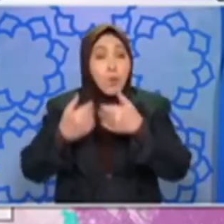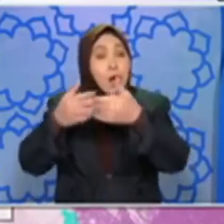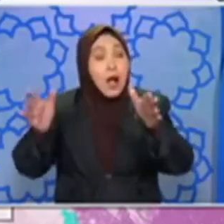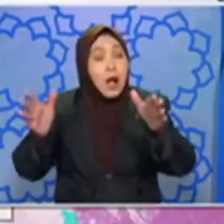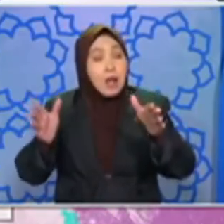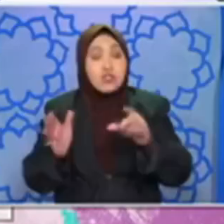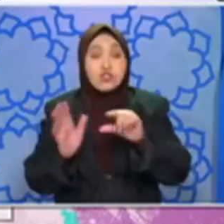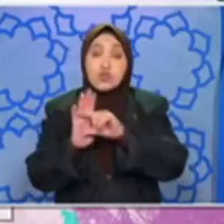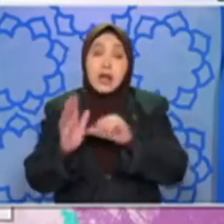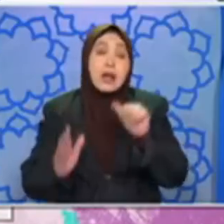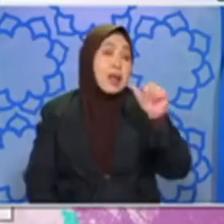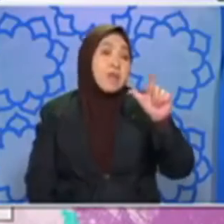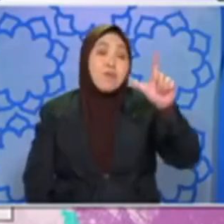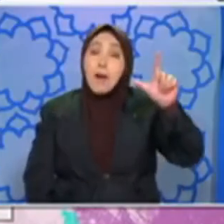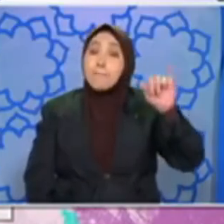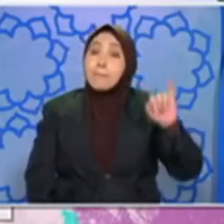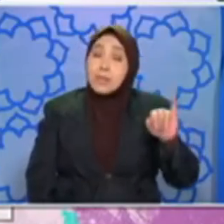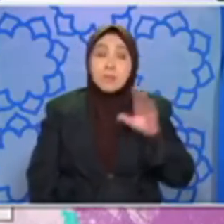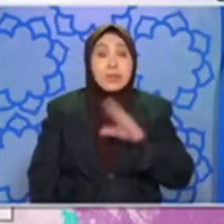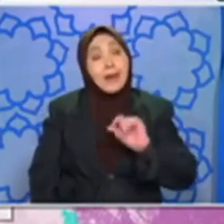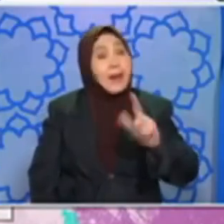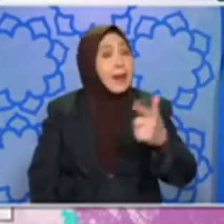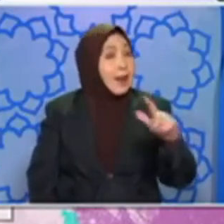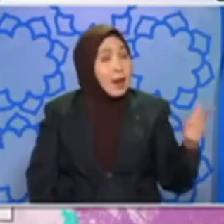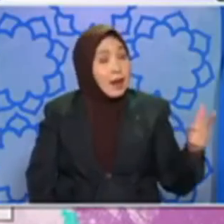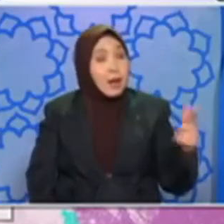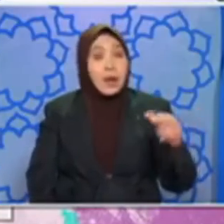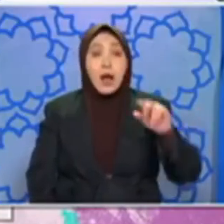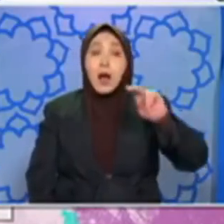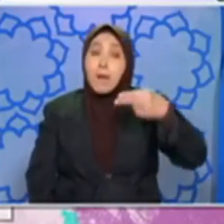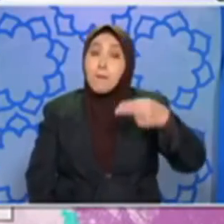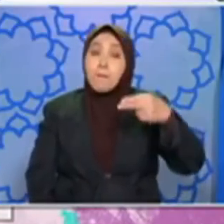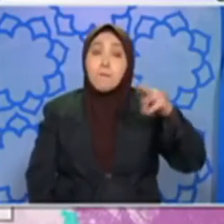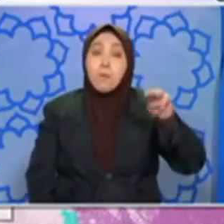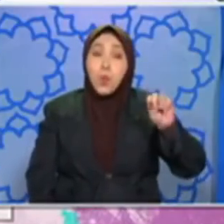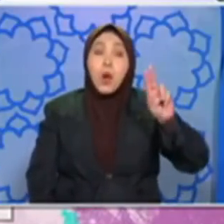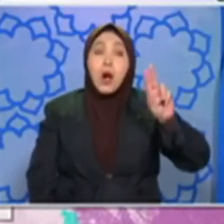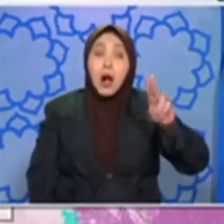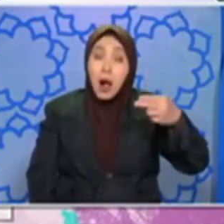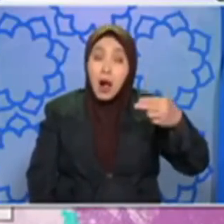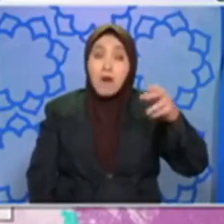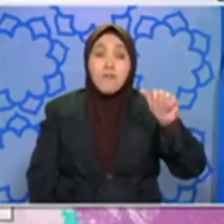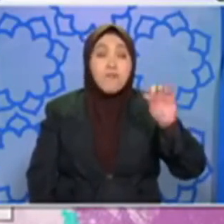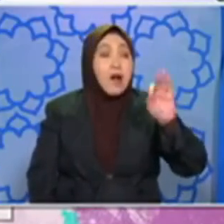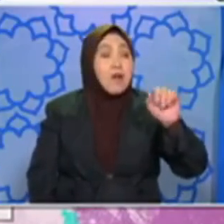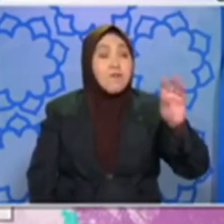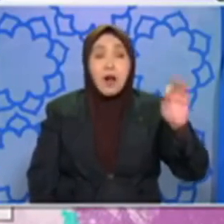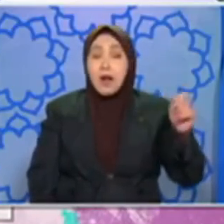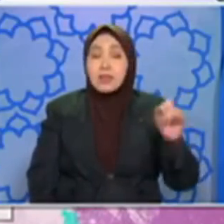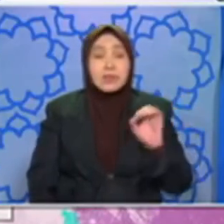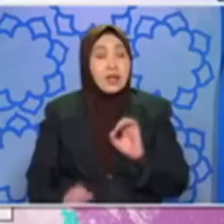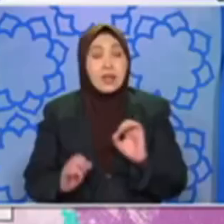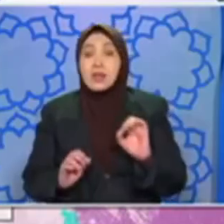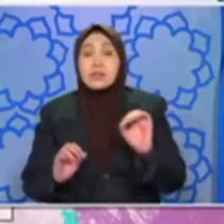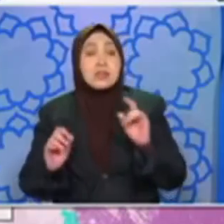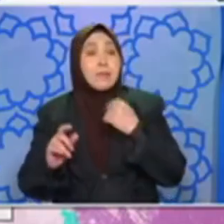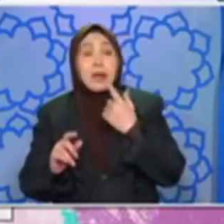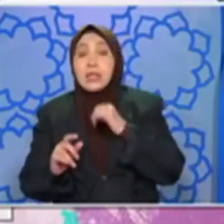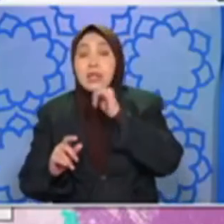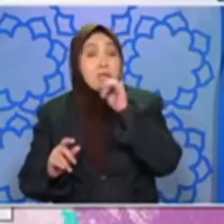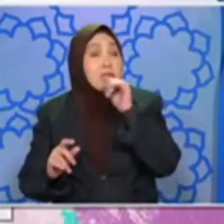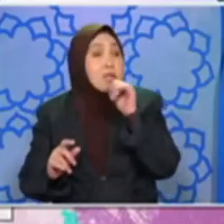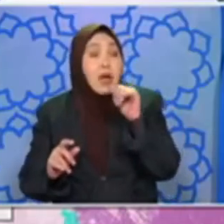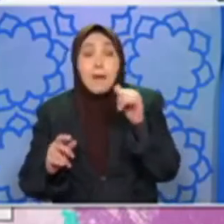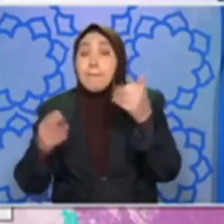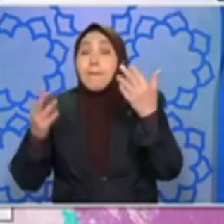lam mim dan sebagainya. Mukhaffaf yang kita kata bahasa mudahnya tak ada sabdu. Dia tak